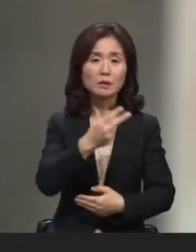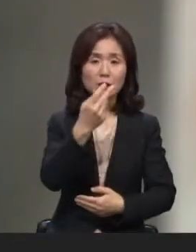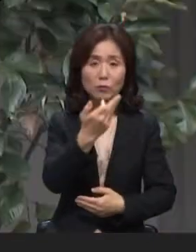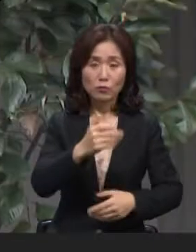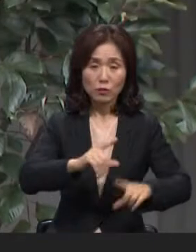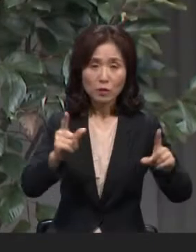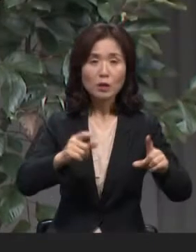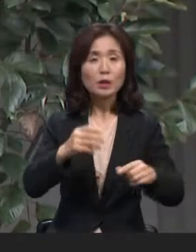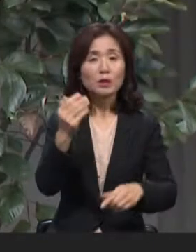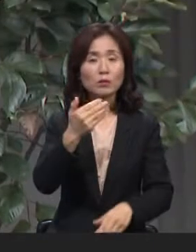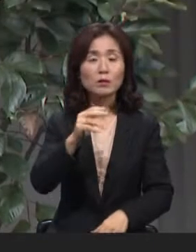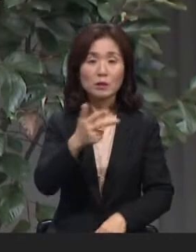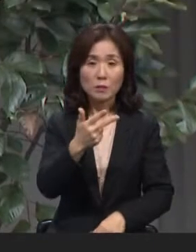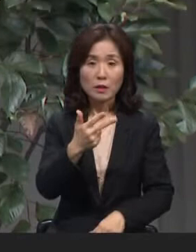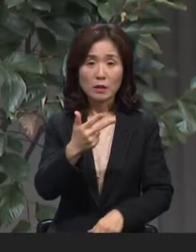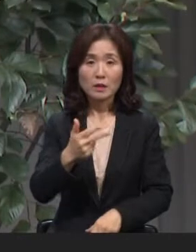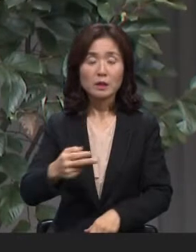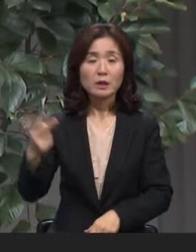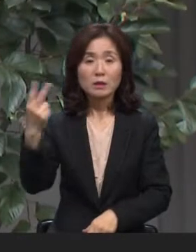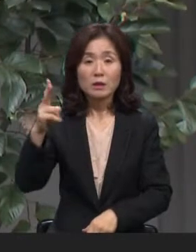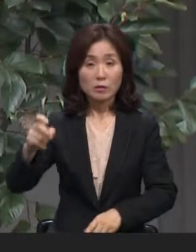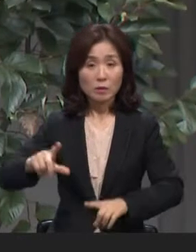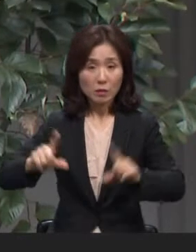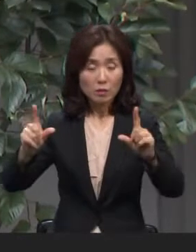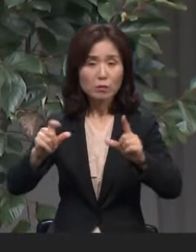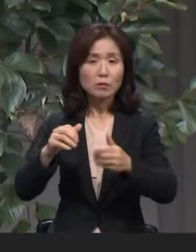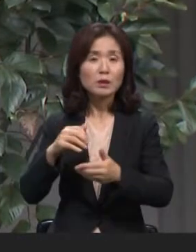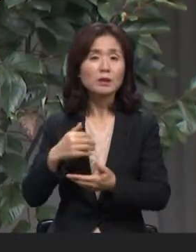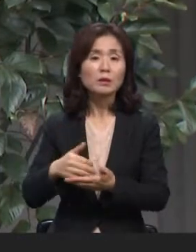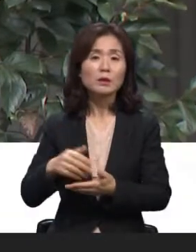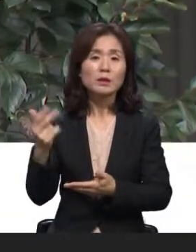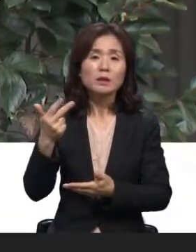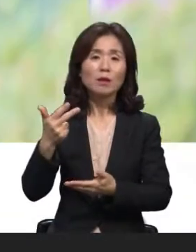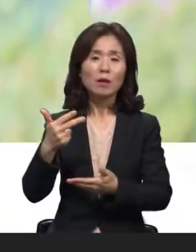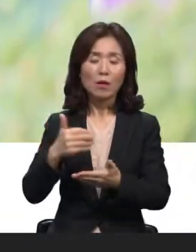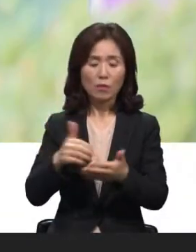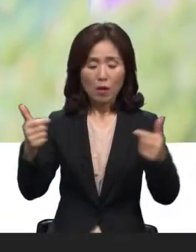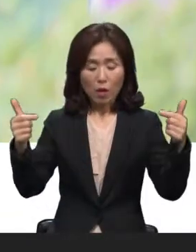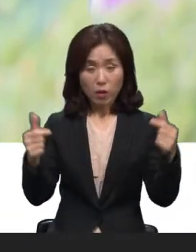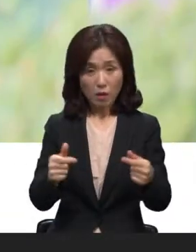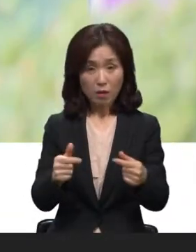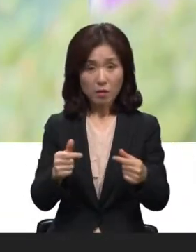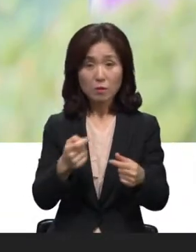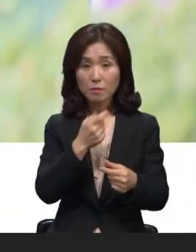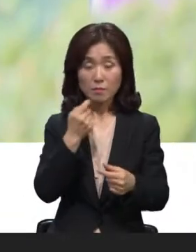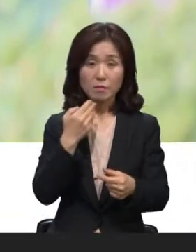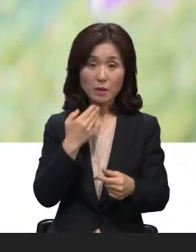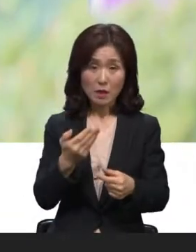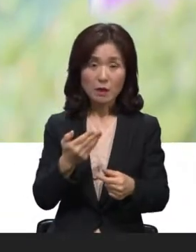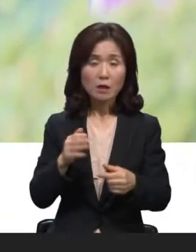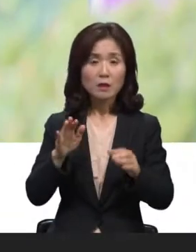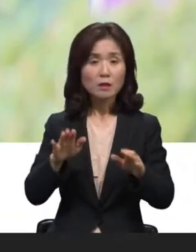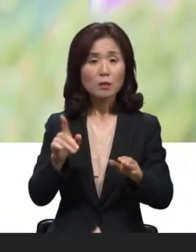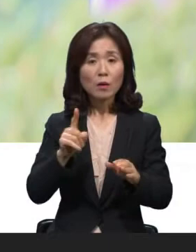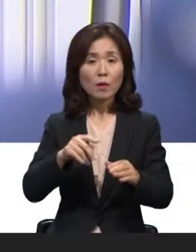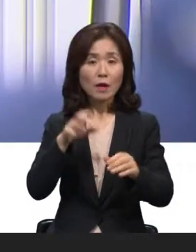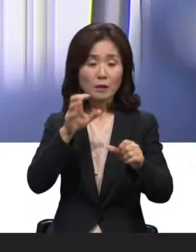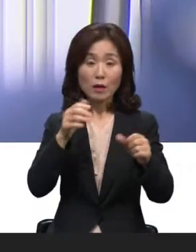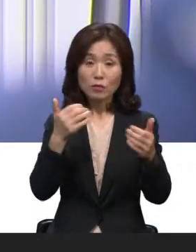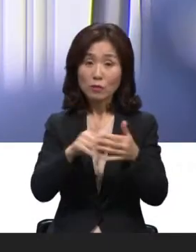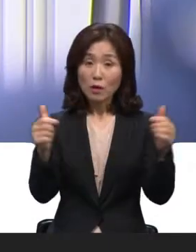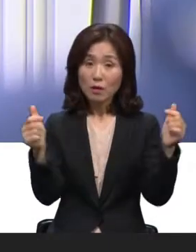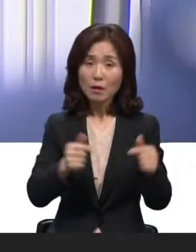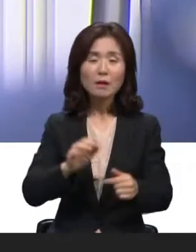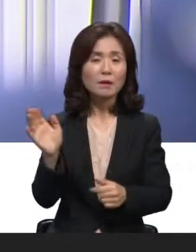2019년도에 9,700여 건에서 2020년도에 7,000여 건으로 줄어든 것을 확인할 수 있습니다. 네. 이것은 학대가